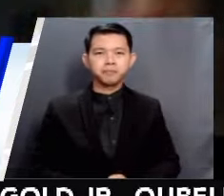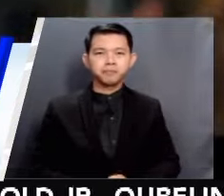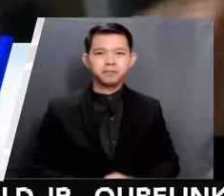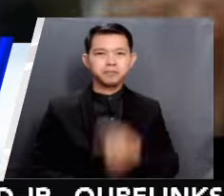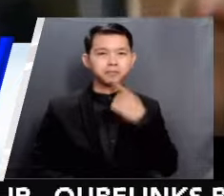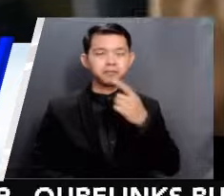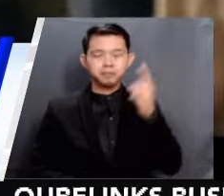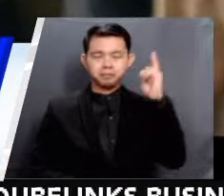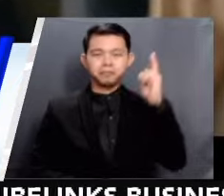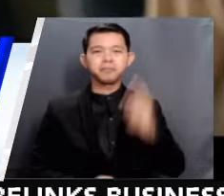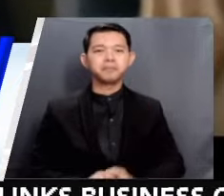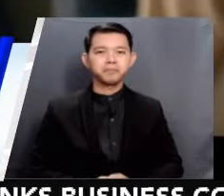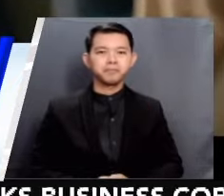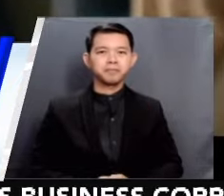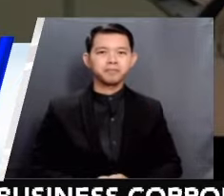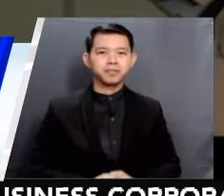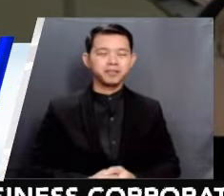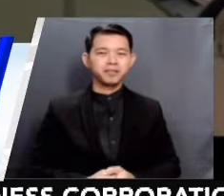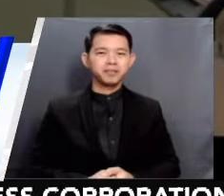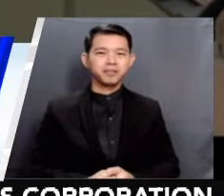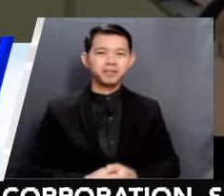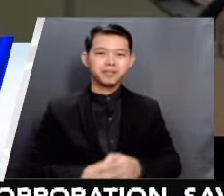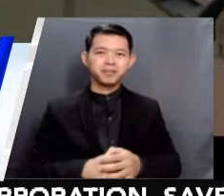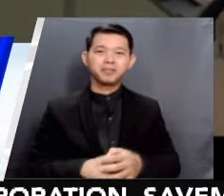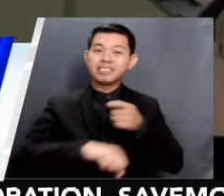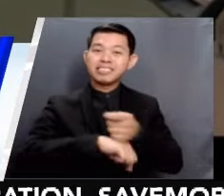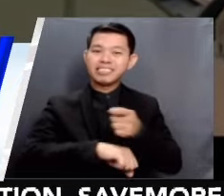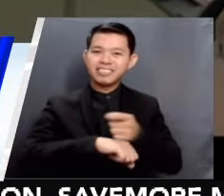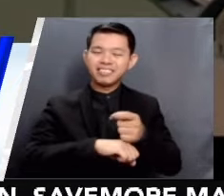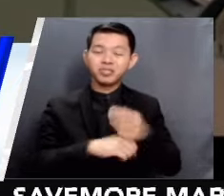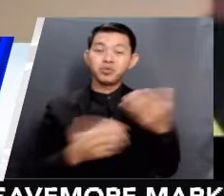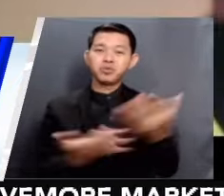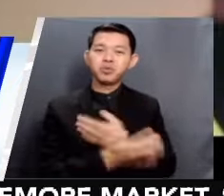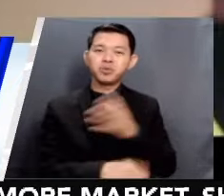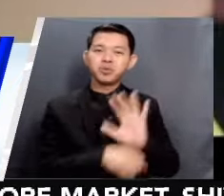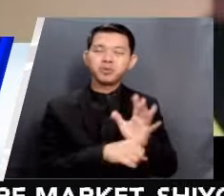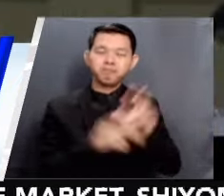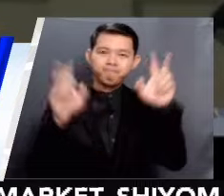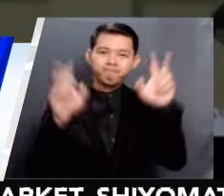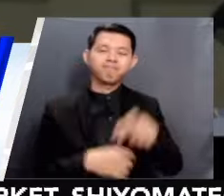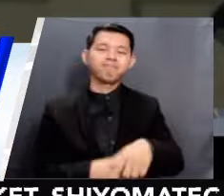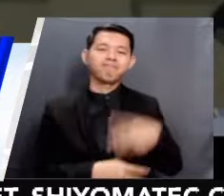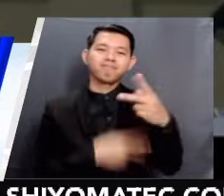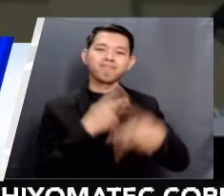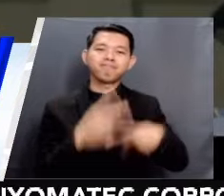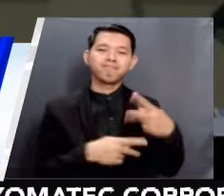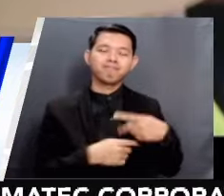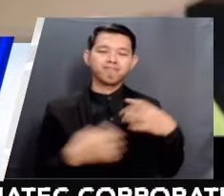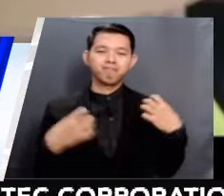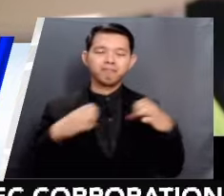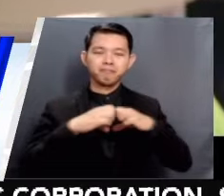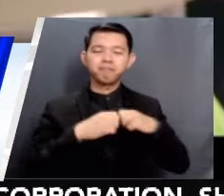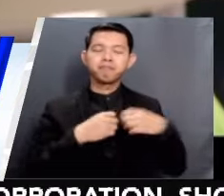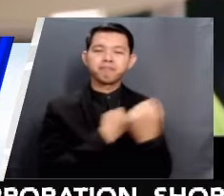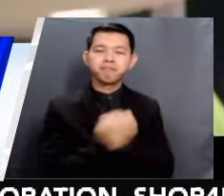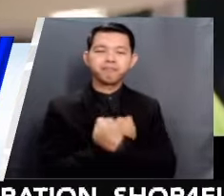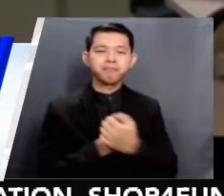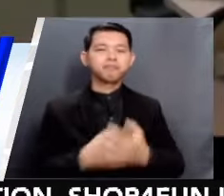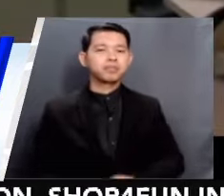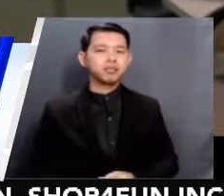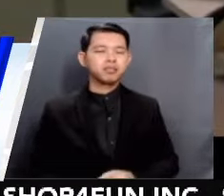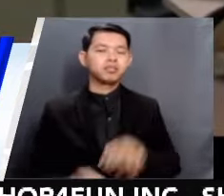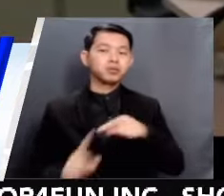Yan ang pasilip sa pinakabago nilang pelikula na That Kind of Love. Bibigyang buhay ni Barbie ang love coach na si Mila na tutulungang